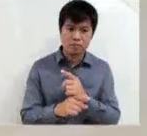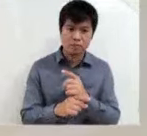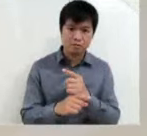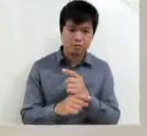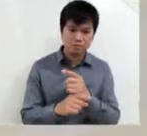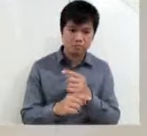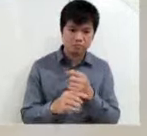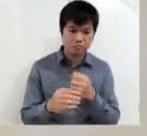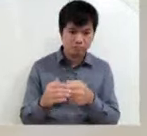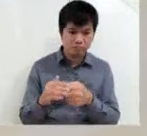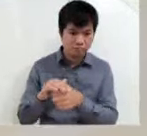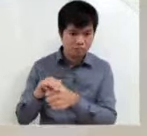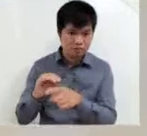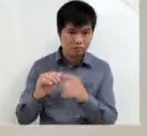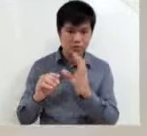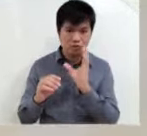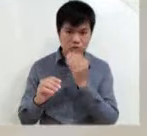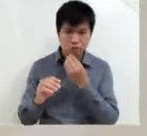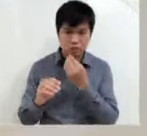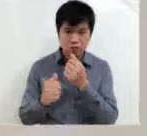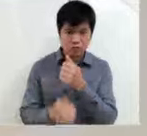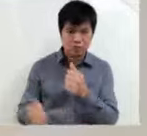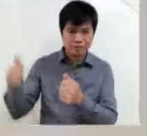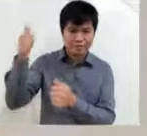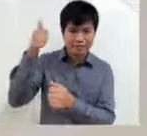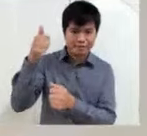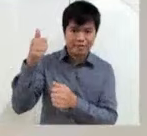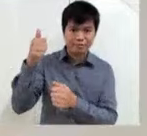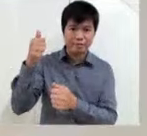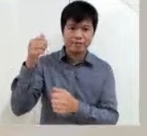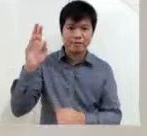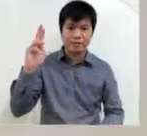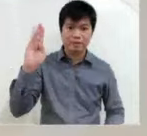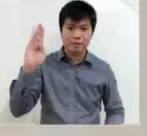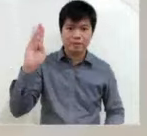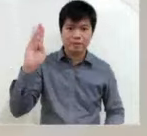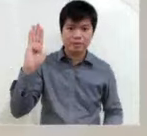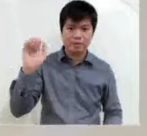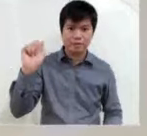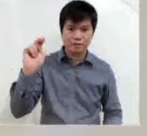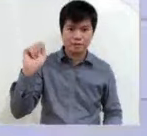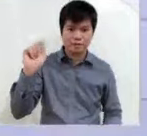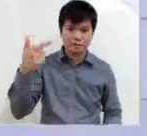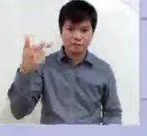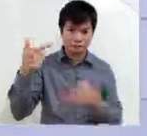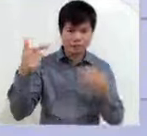kinikilalang malaking isda, no? Si Bantag niya at saka si Silueta.